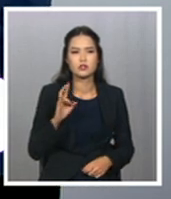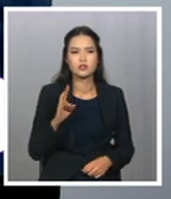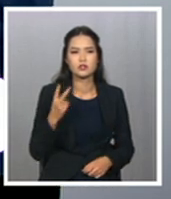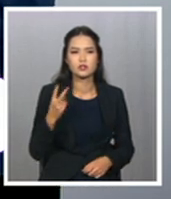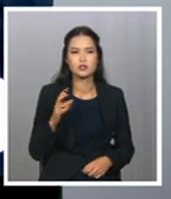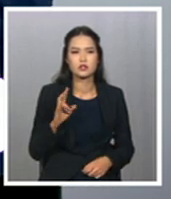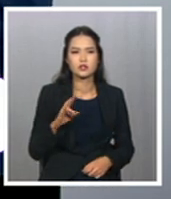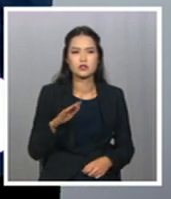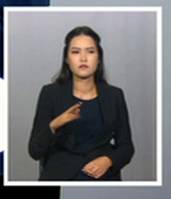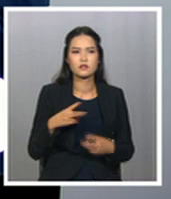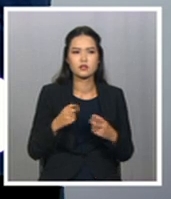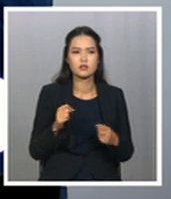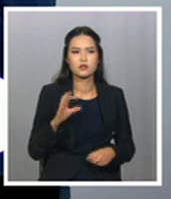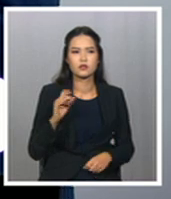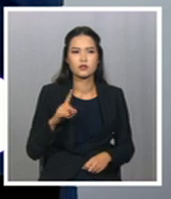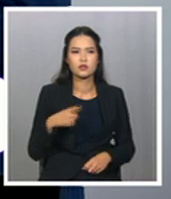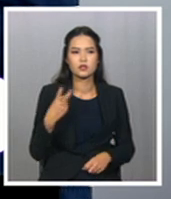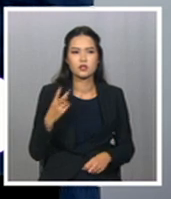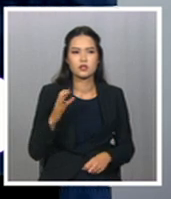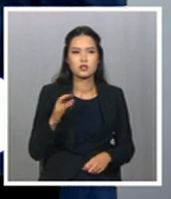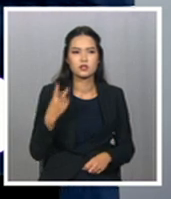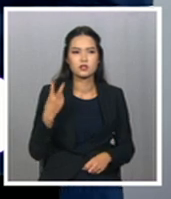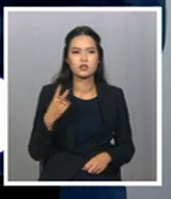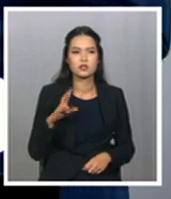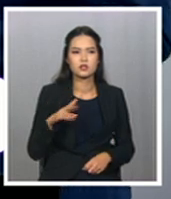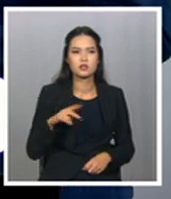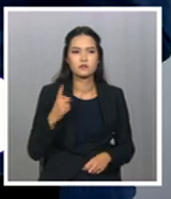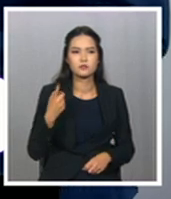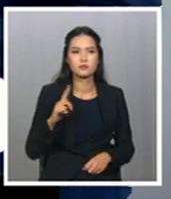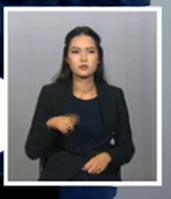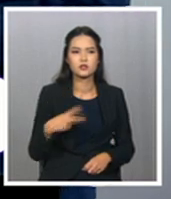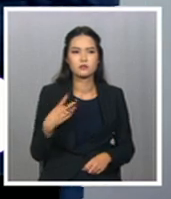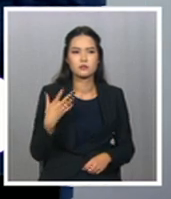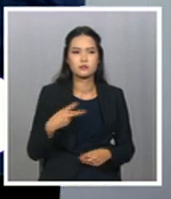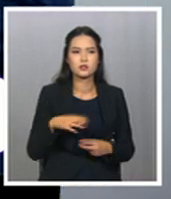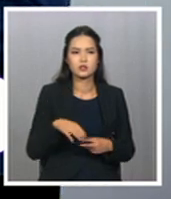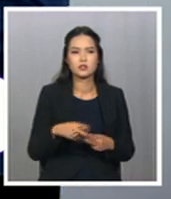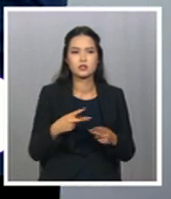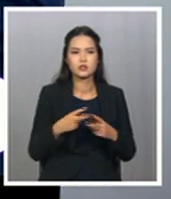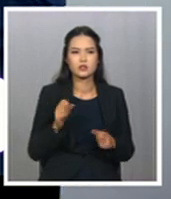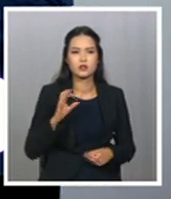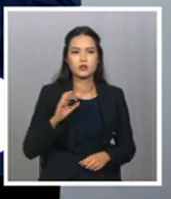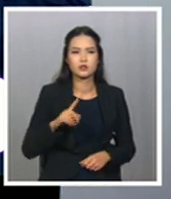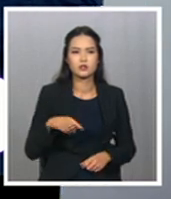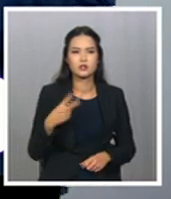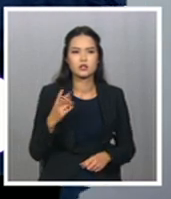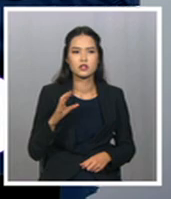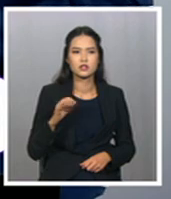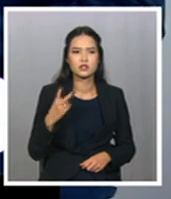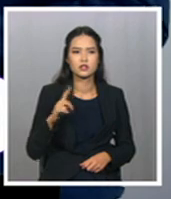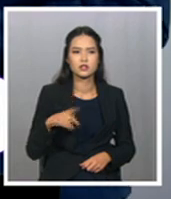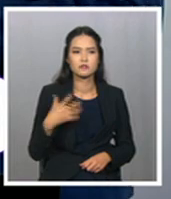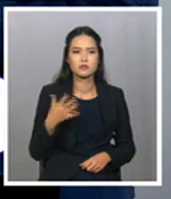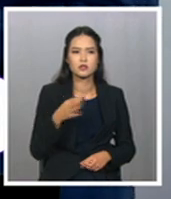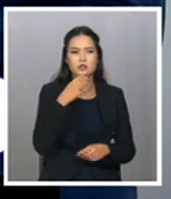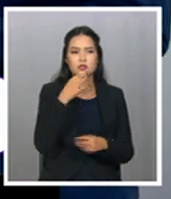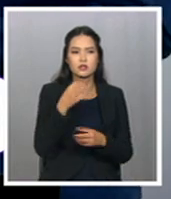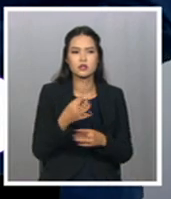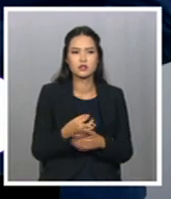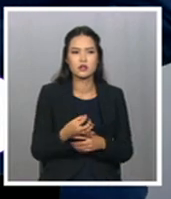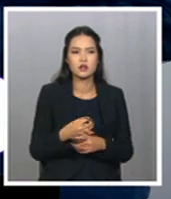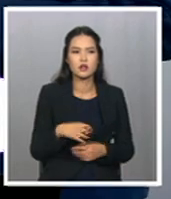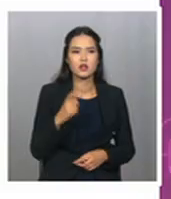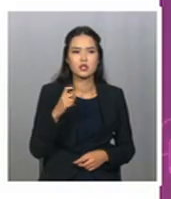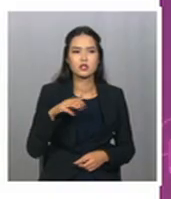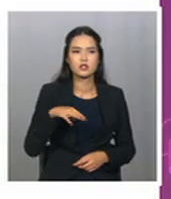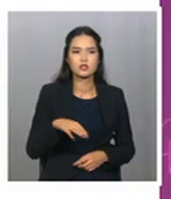0,2 синус 2,5 пи т-ға тең болды. Тапсырма шешімі бізде x координата